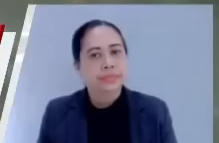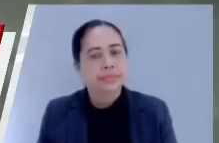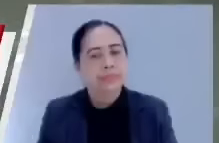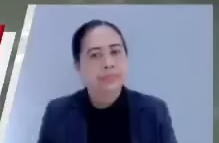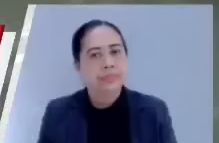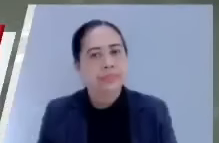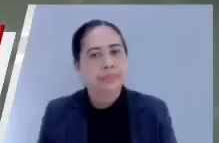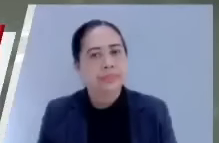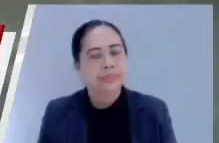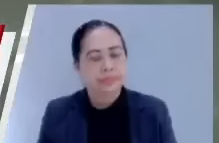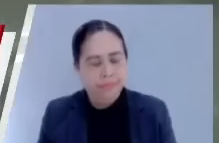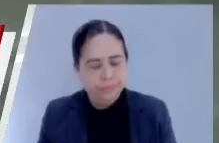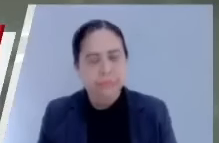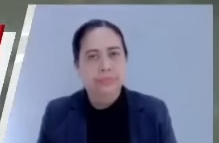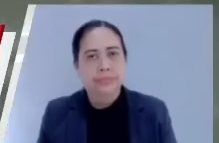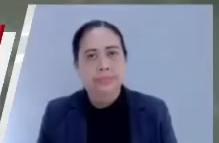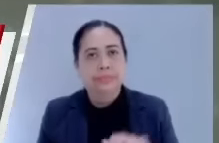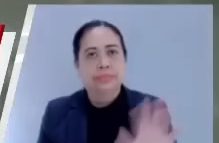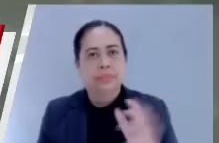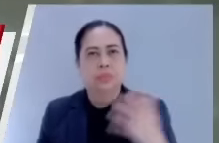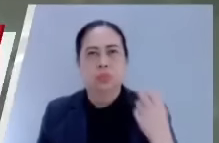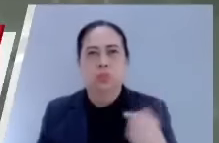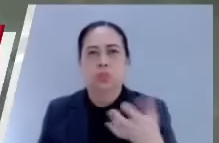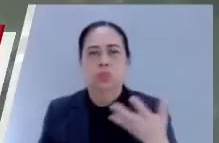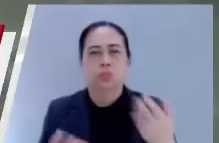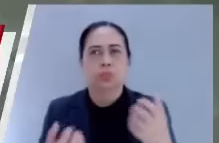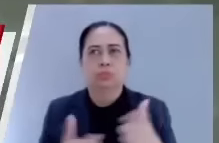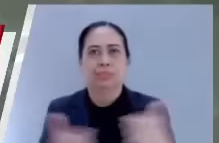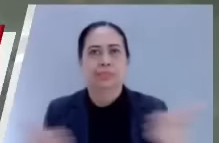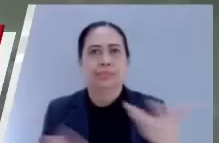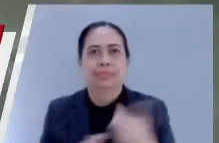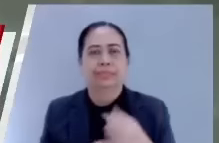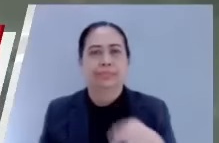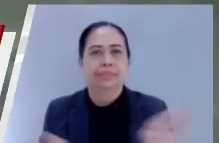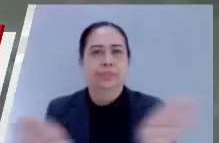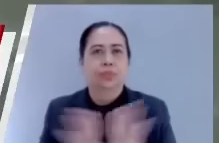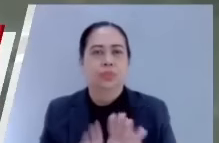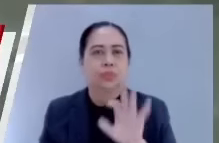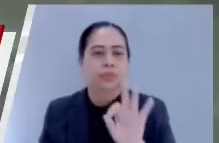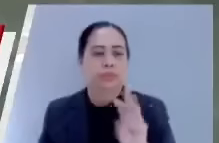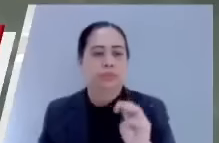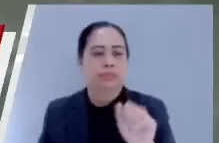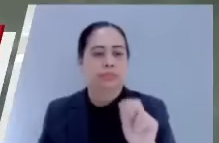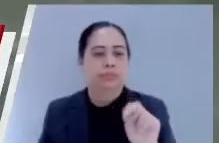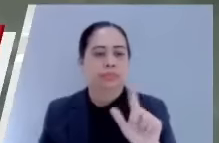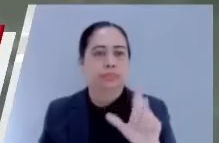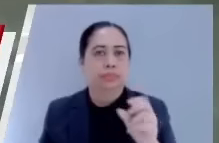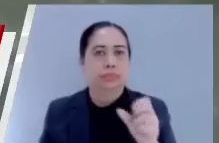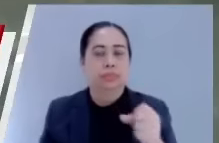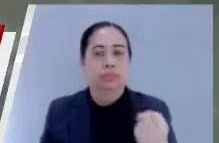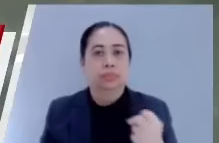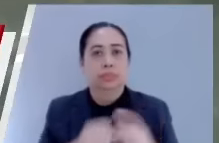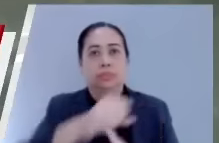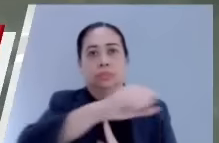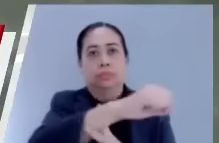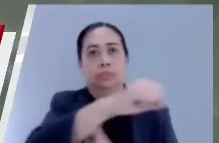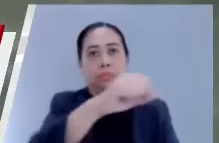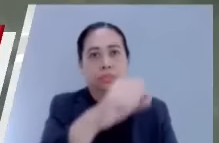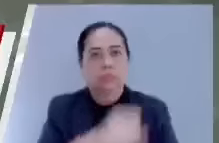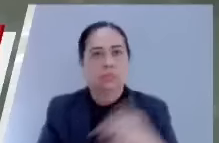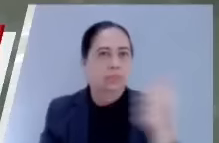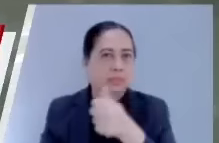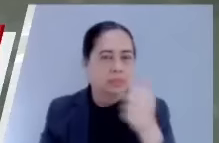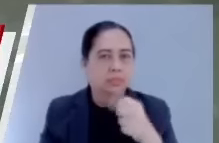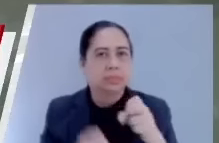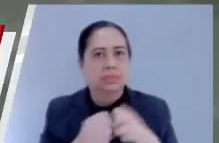Gang, good morning. Malaki ang epekto ng pagsasarado nitong F. Manalo Bridge, hindi lamang doon sa mga motorista dumaraan dito, maging sa mga pedestrian dahil